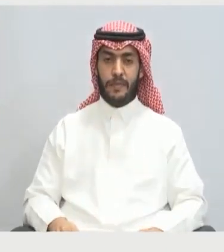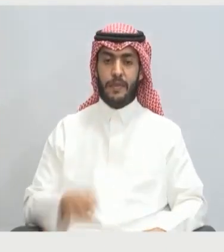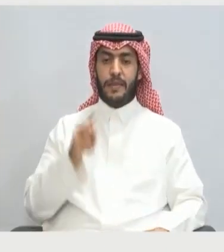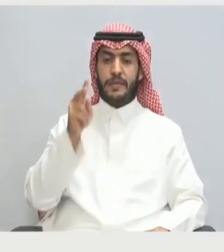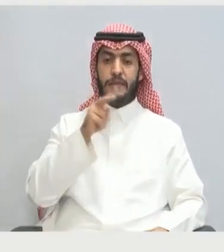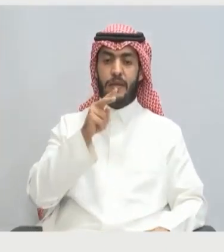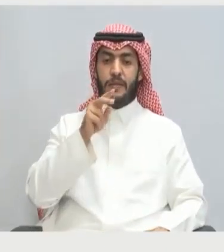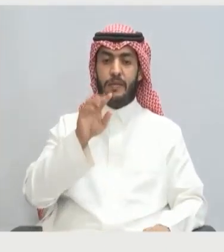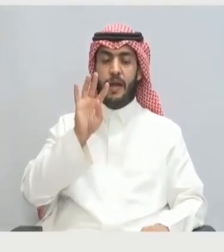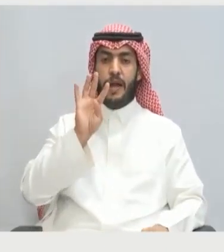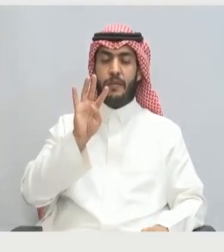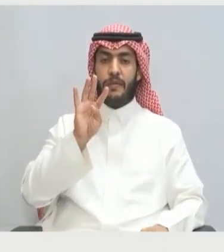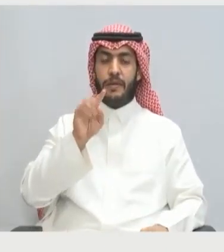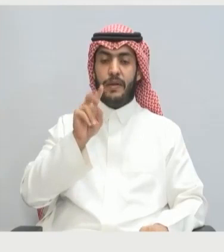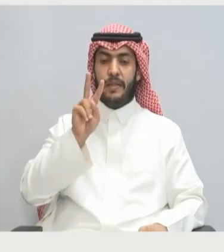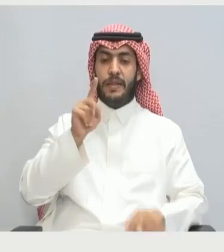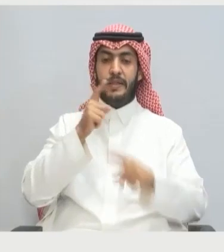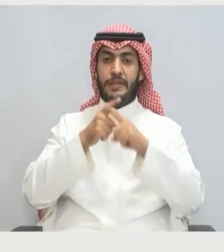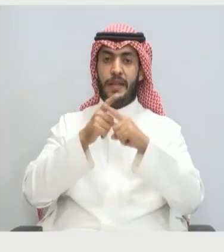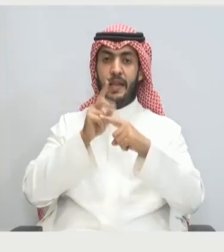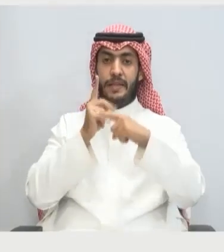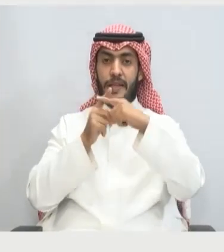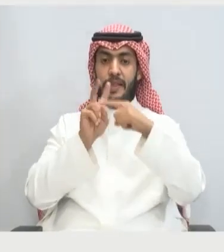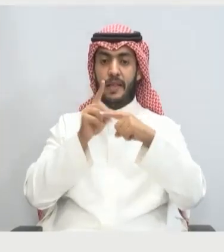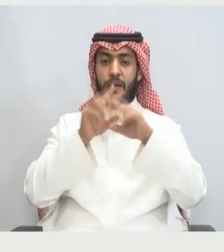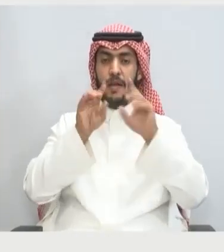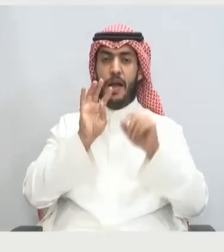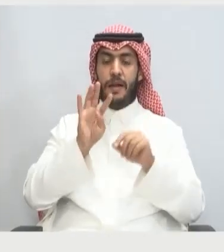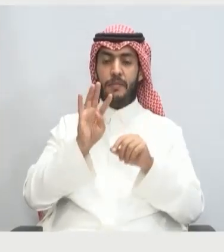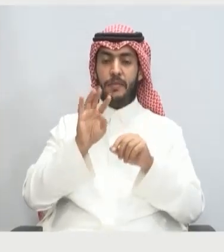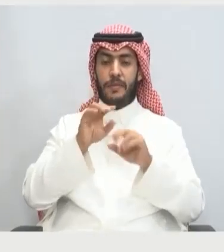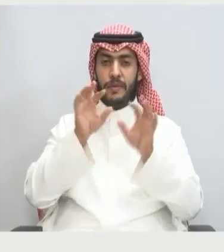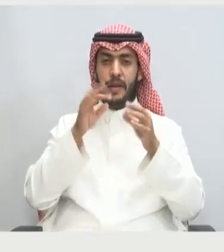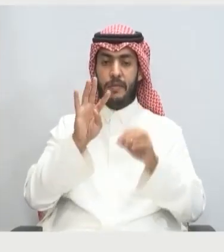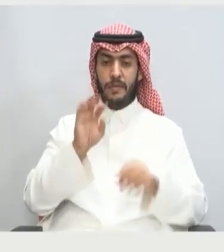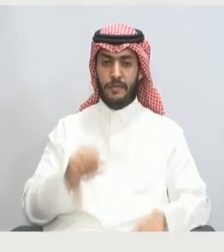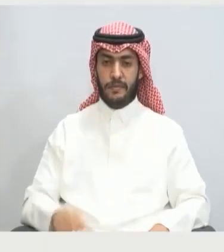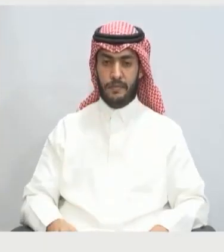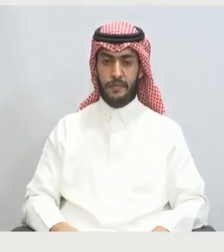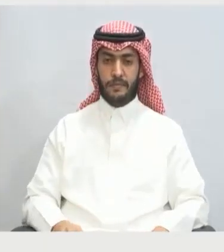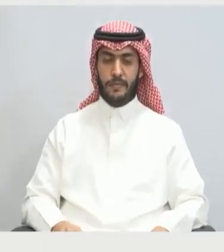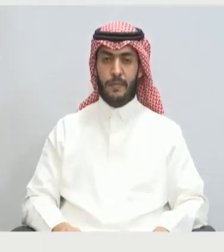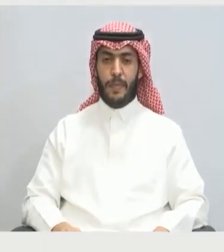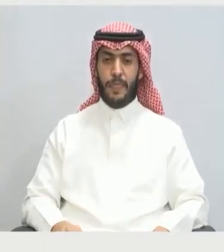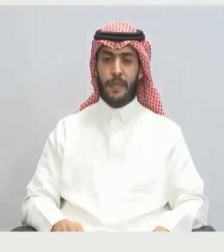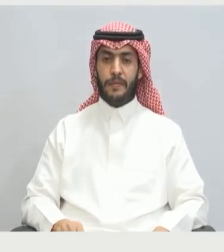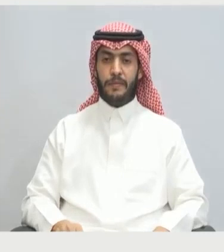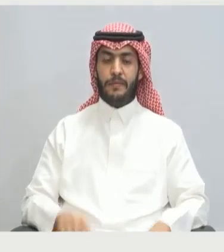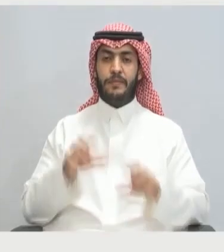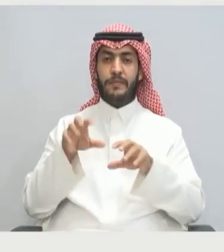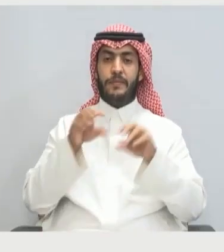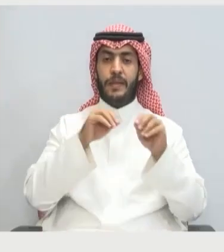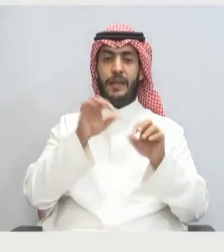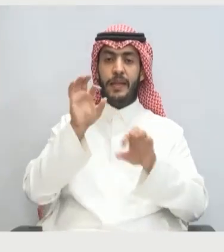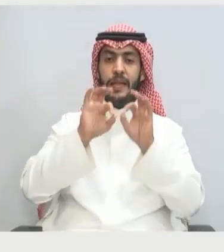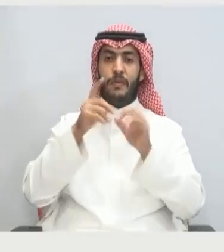يساوي الاربعه اذا 2 ئ 2 سيعطيني الرتبه الكليه للتفاعل تساوي اربعه ننتقل الان